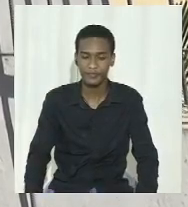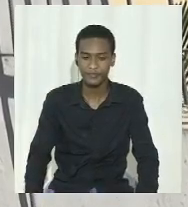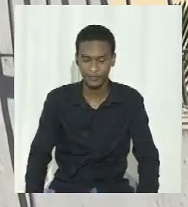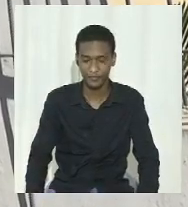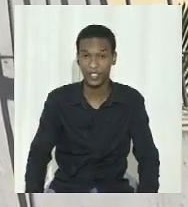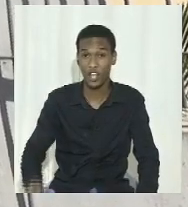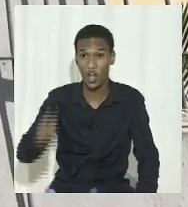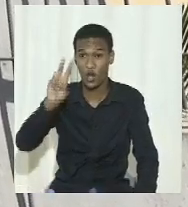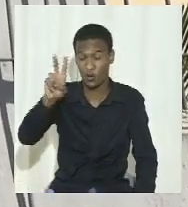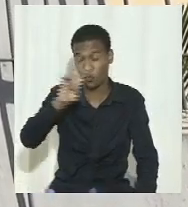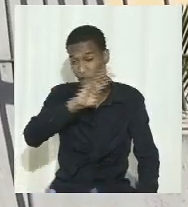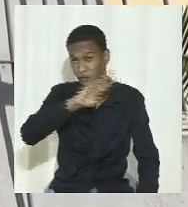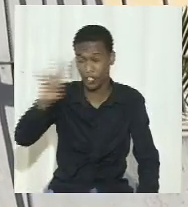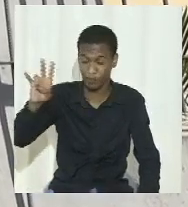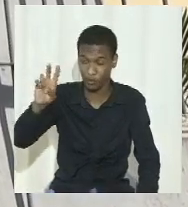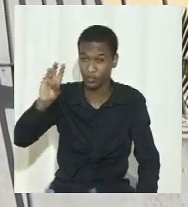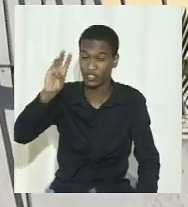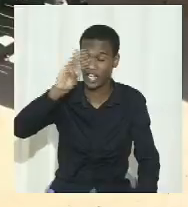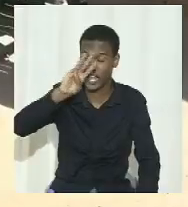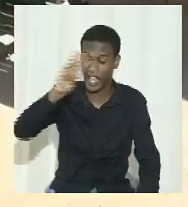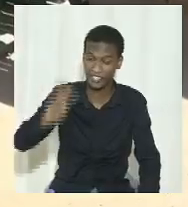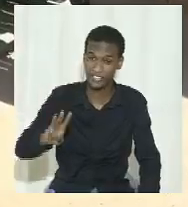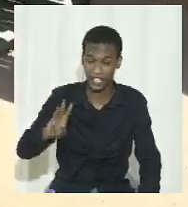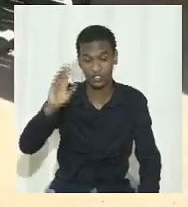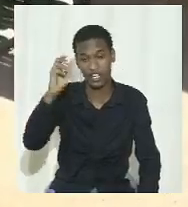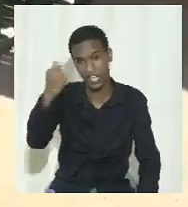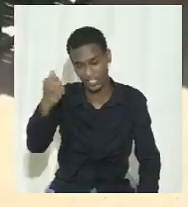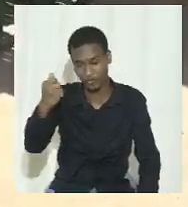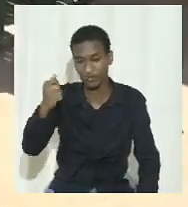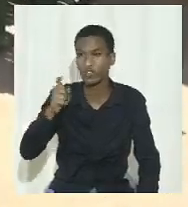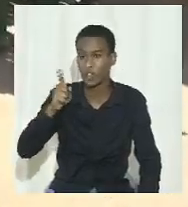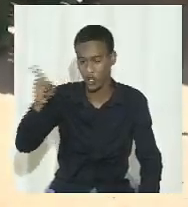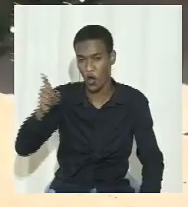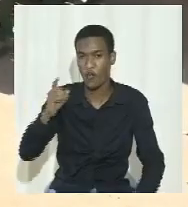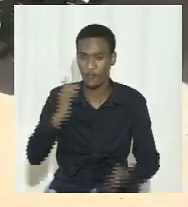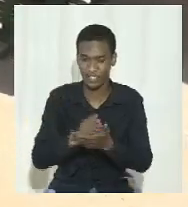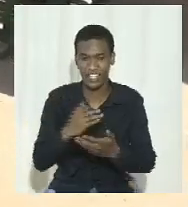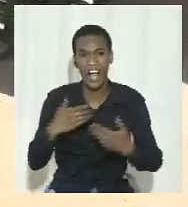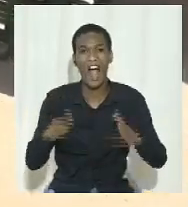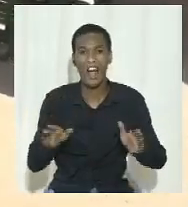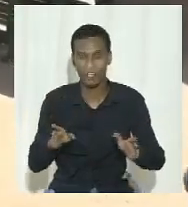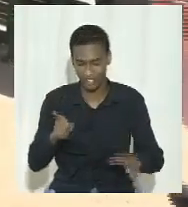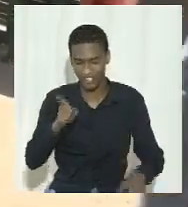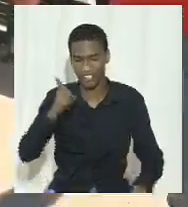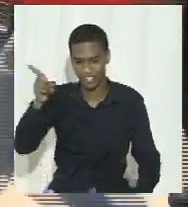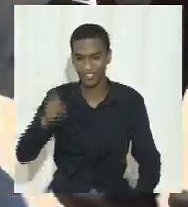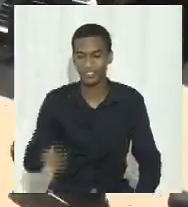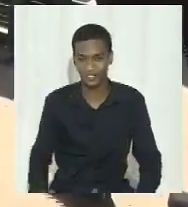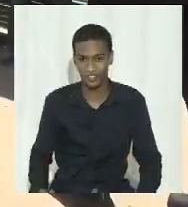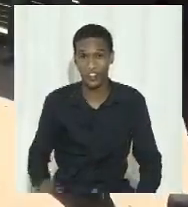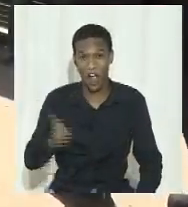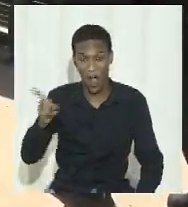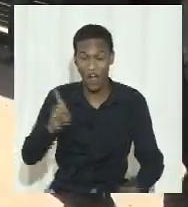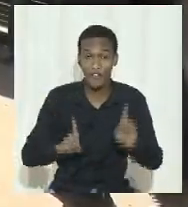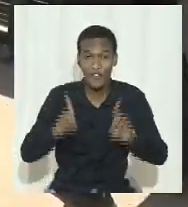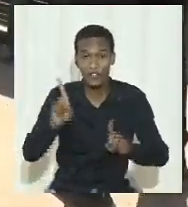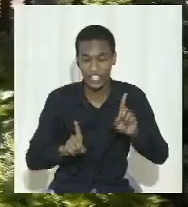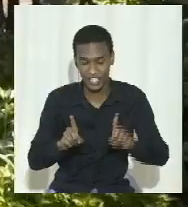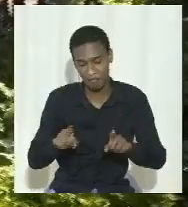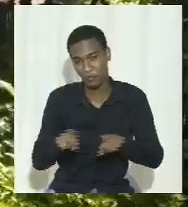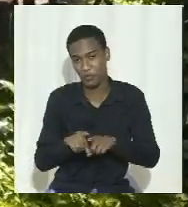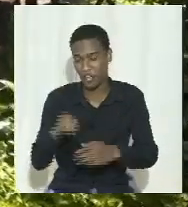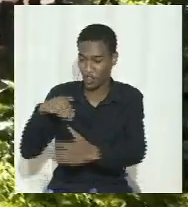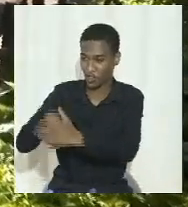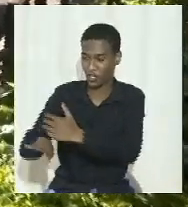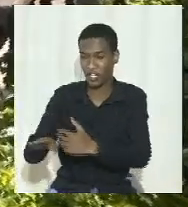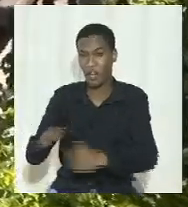Misa roa amin'ny 70% sy arivo ireo afaka tamin'ny dingana voalohany na ny épreuve d'admissibilité tamin'ny fifaninanana hidirina ho mpianatra